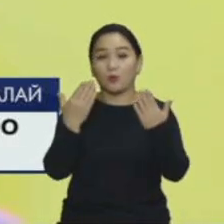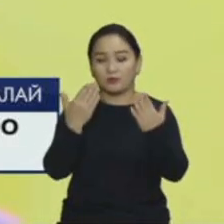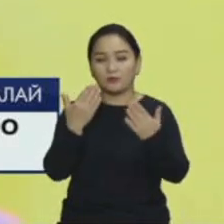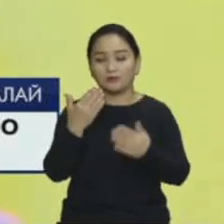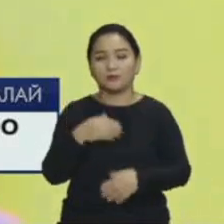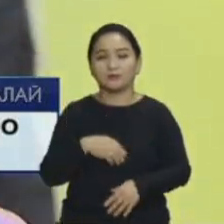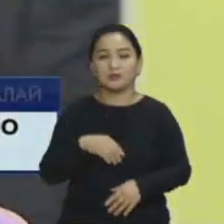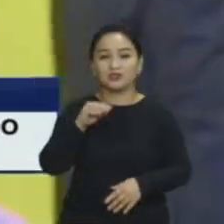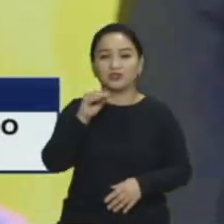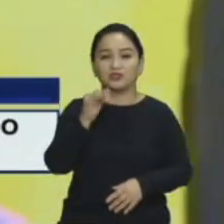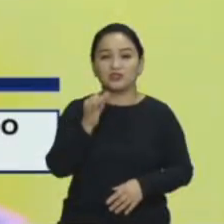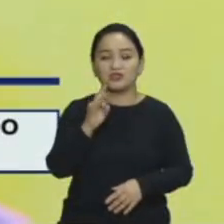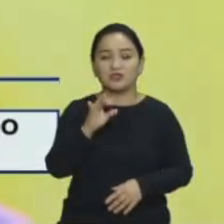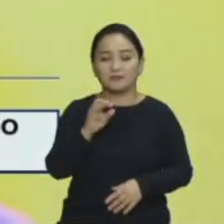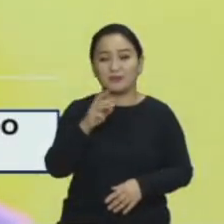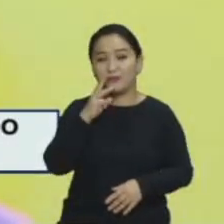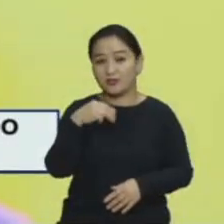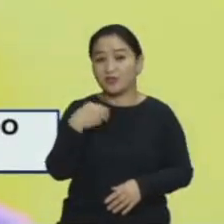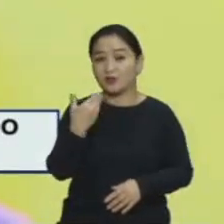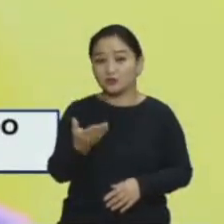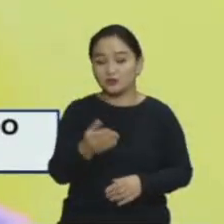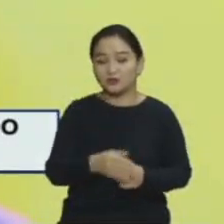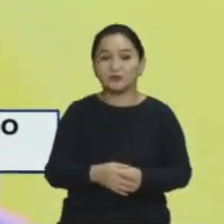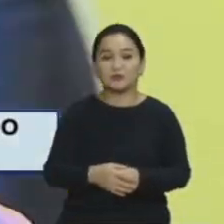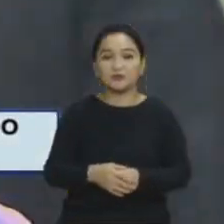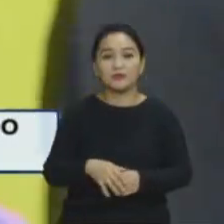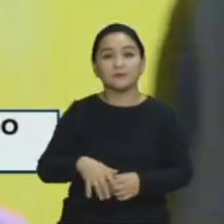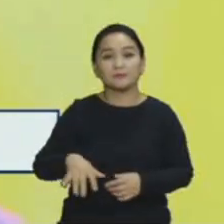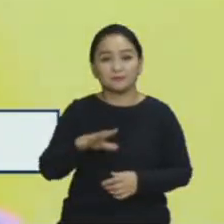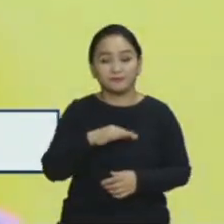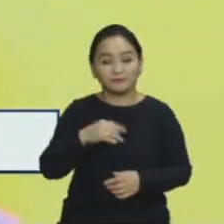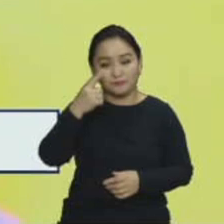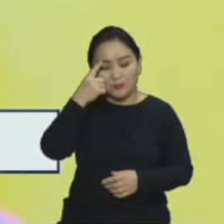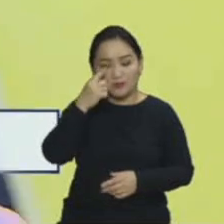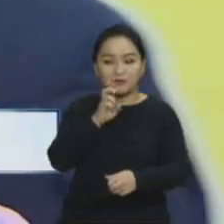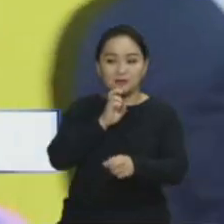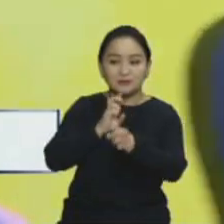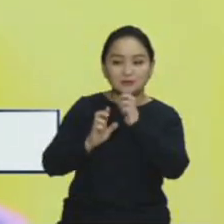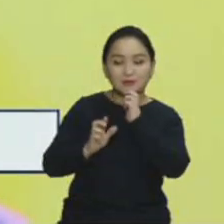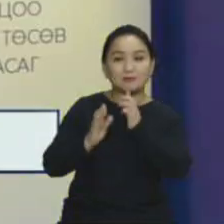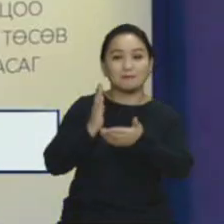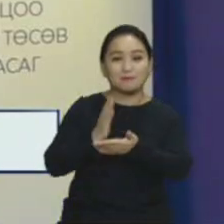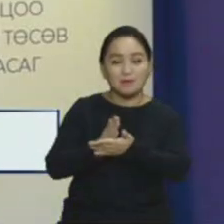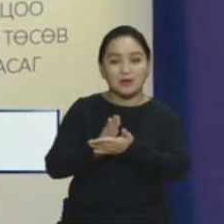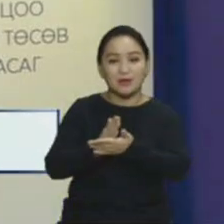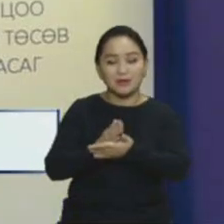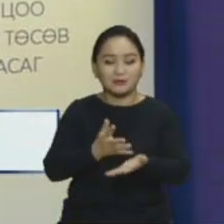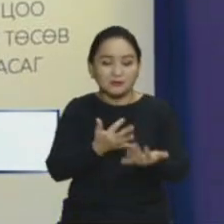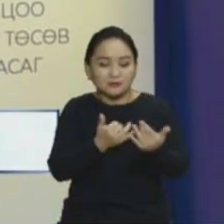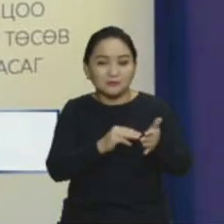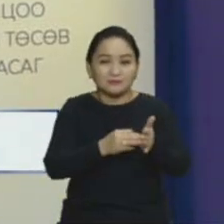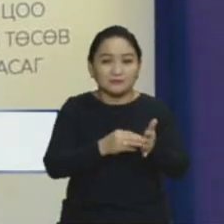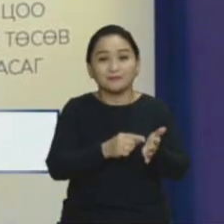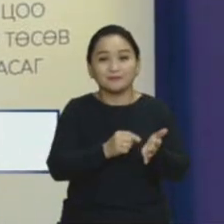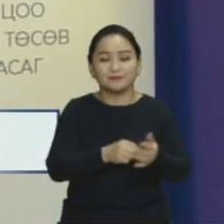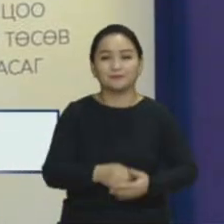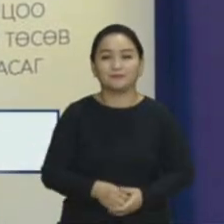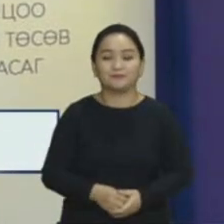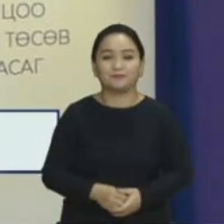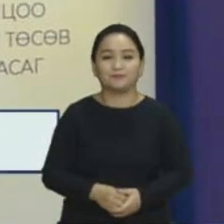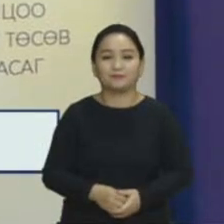Си Цзиньпин мэдэгдэж байна. Тийм учраас бид нар бол эрсдэл байсаар байгаа гэдгийг тооцох шаардлагатай. Ямартай ч ирэх оны төсвийн